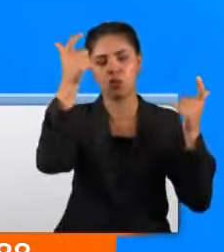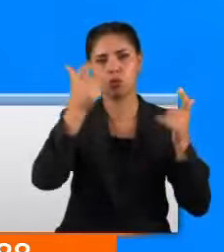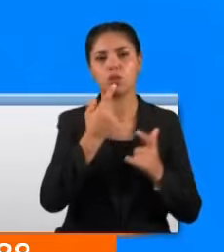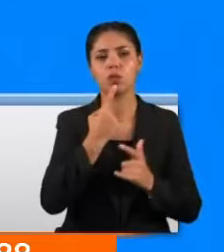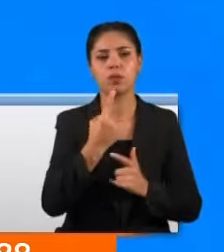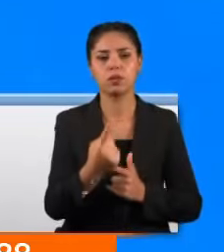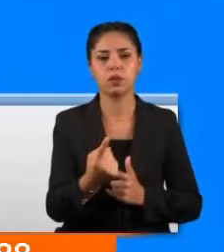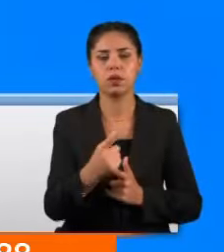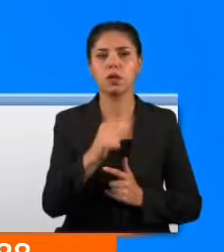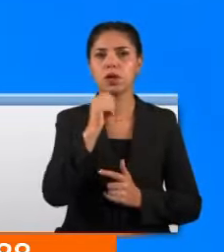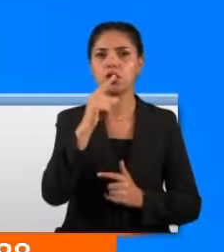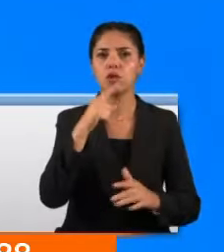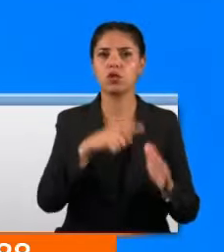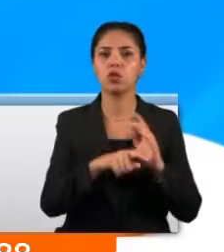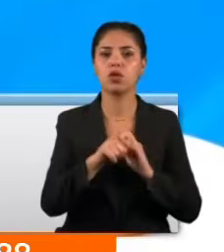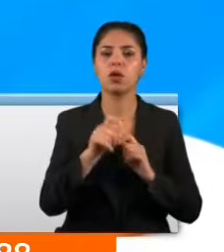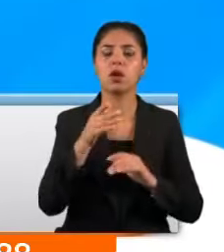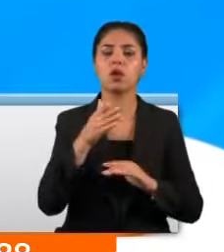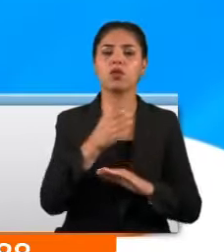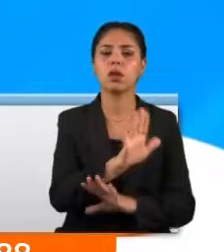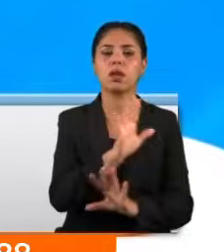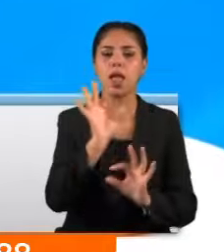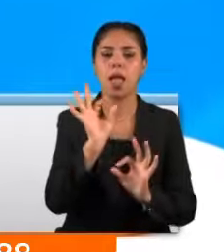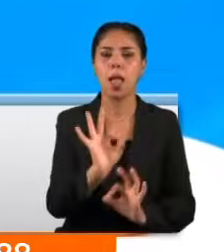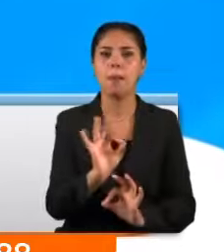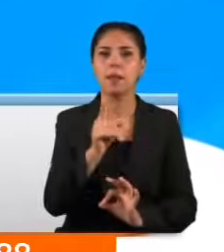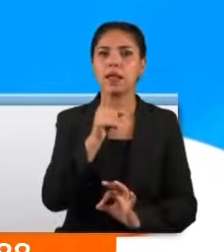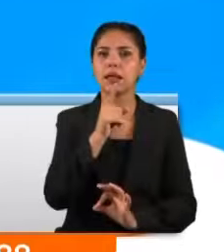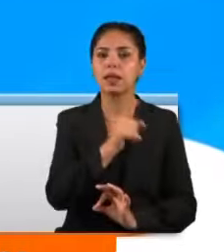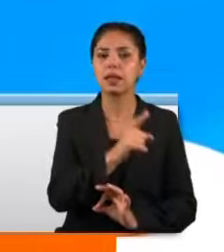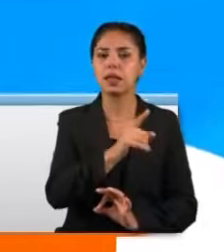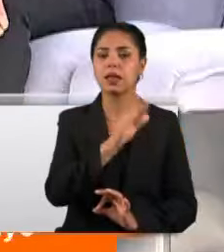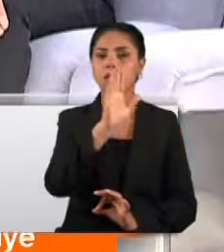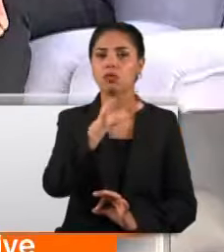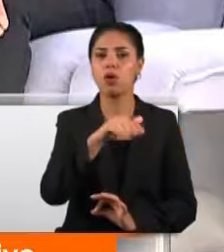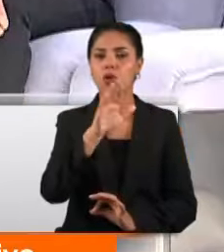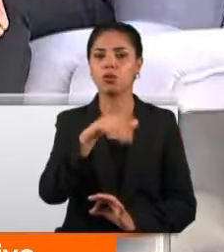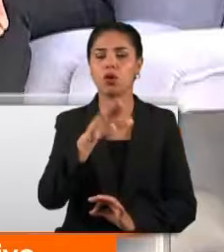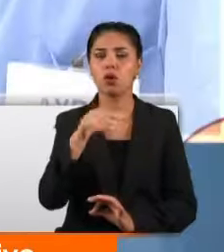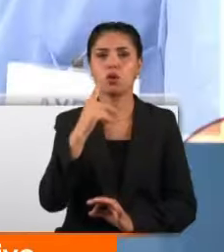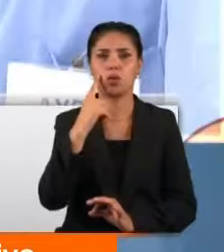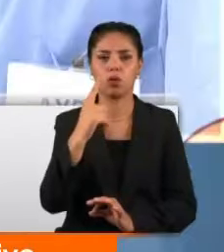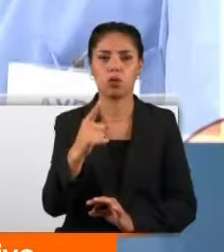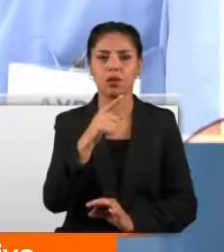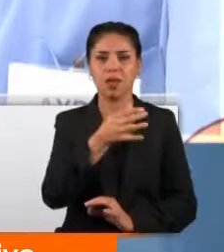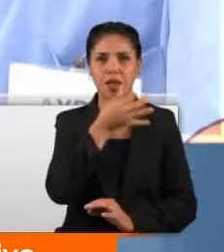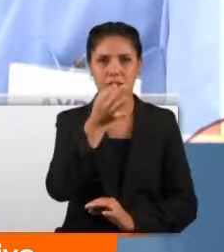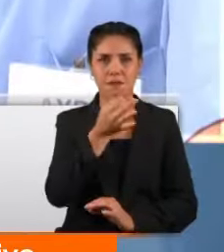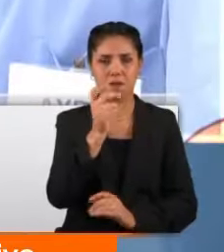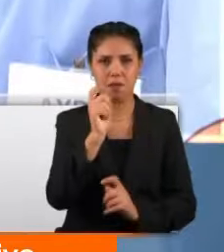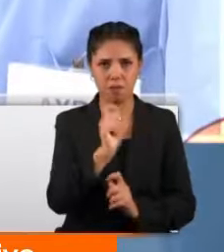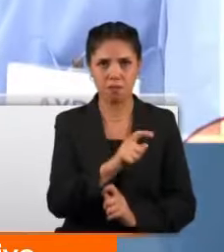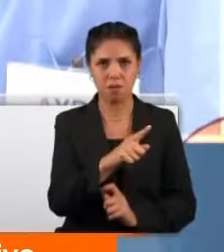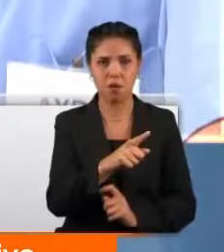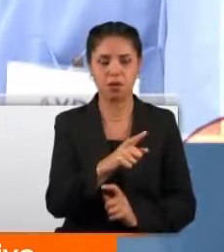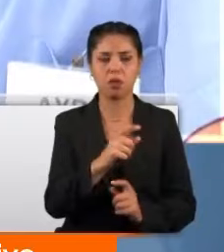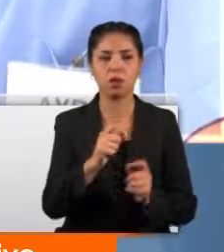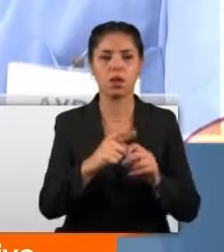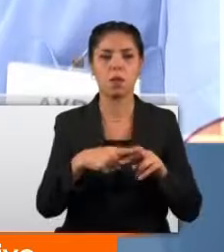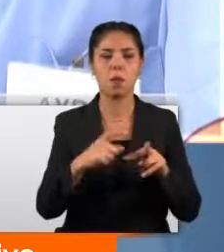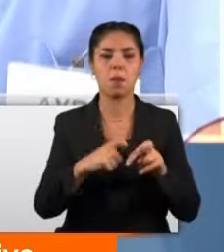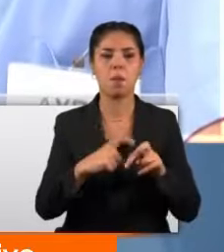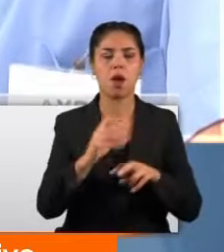Sen hiç şikayetçi olmaya gitmiyorsun. Hep seni çağırıyorlar. Şöyle bir şey var, sen ifadelerini verirken barodan tutulan